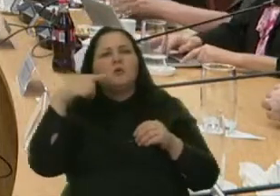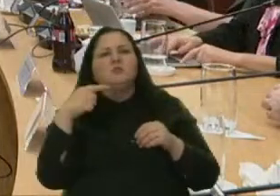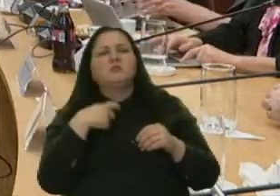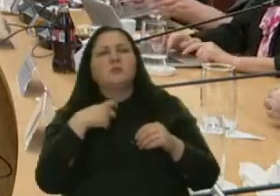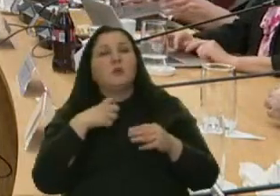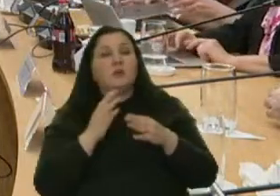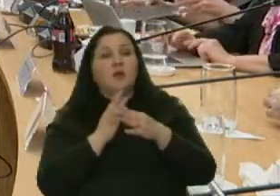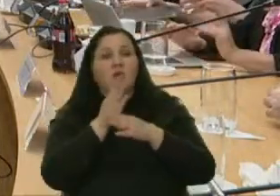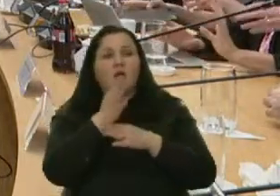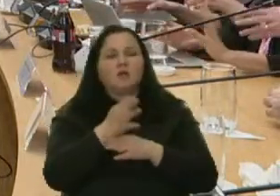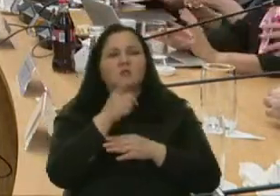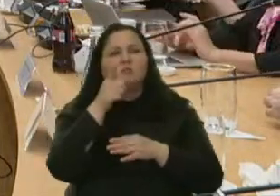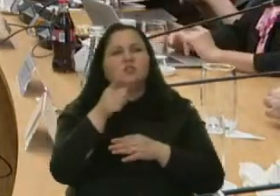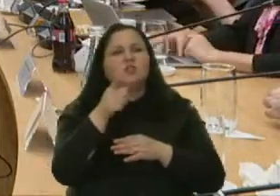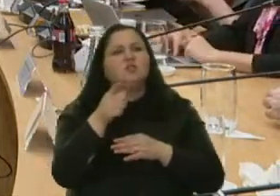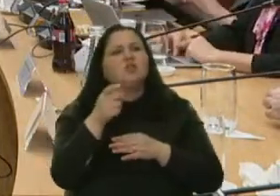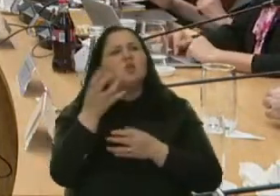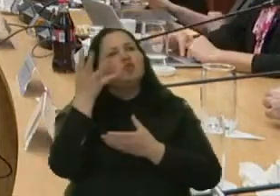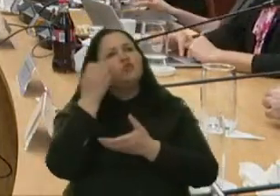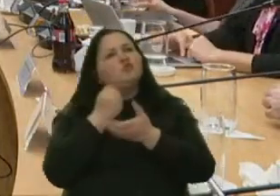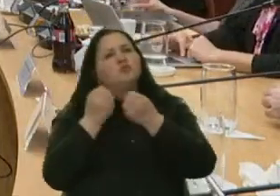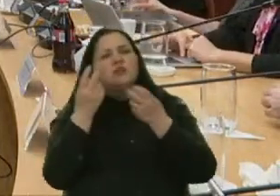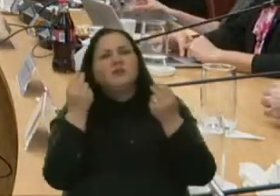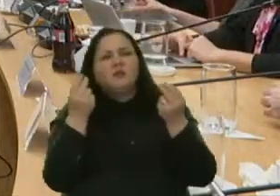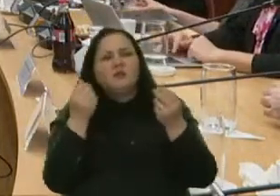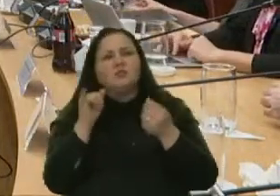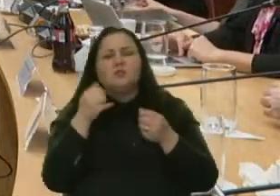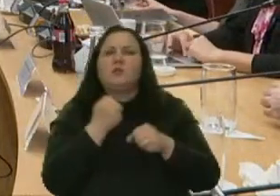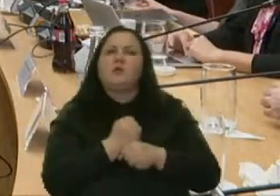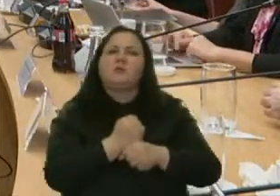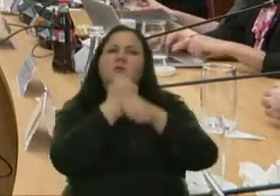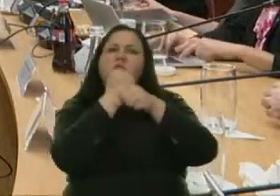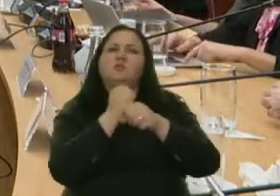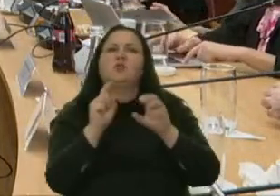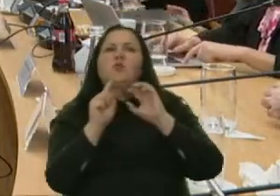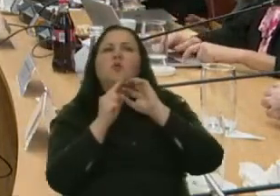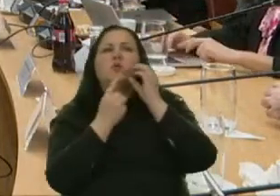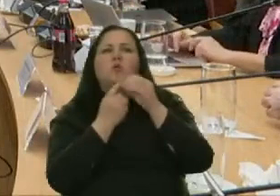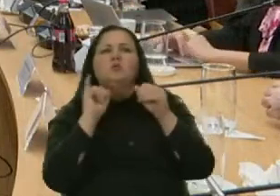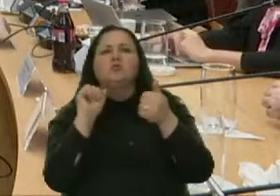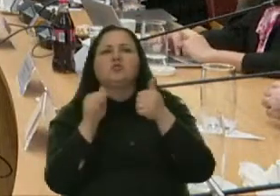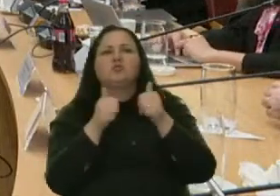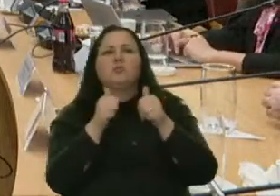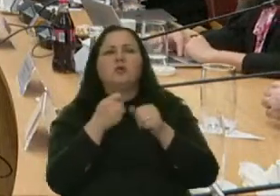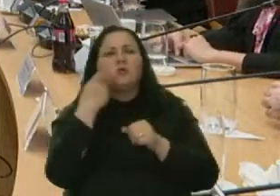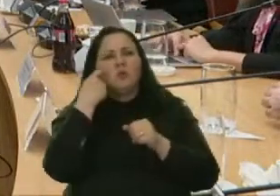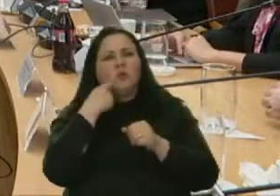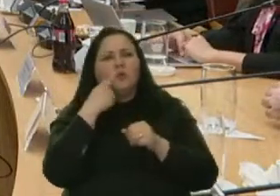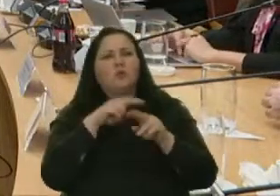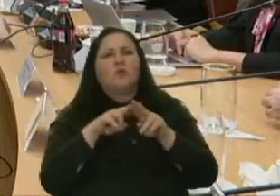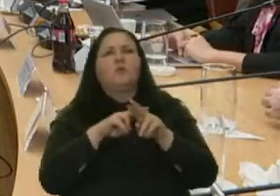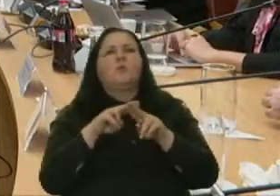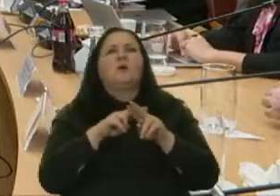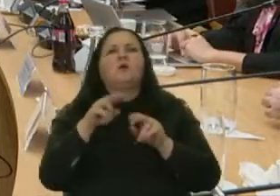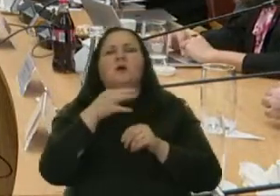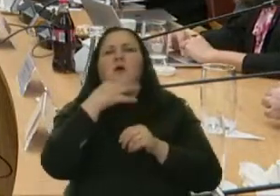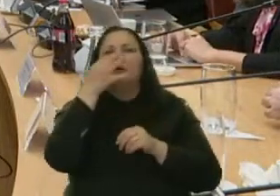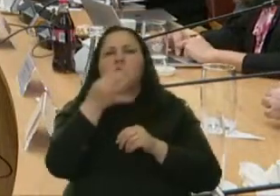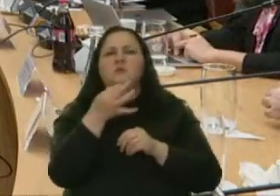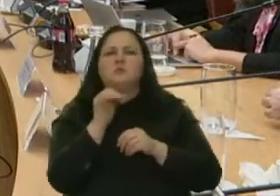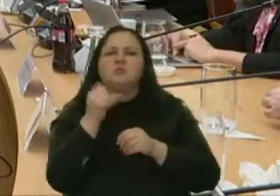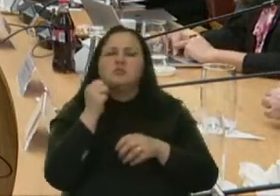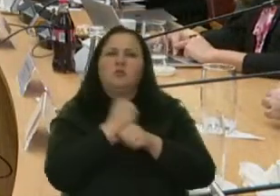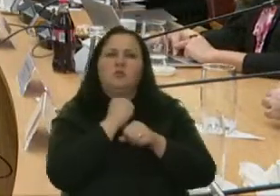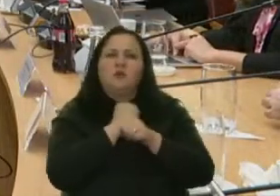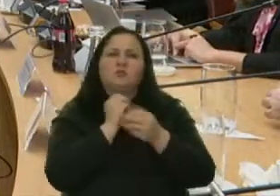accesa aceste surse de finanțare și Pentru a sprijini cultura Și sportul clujean cum ați declarat și o